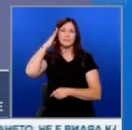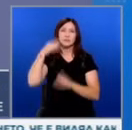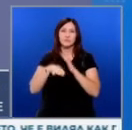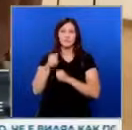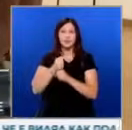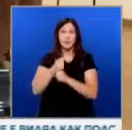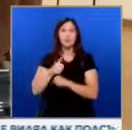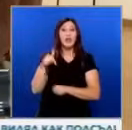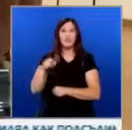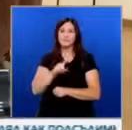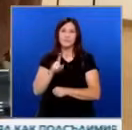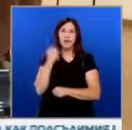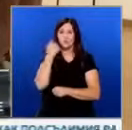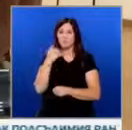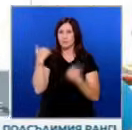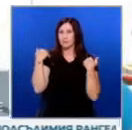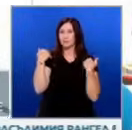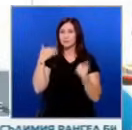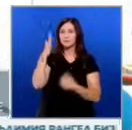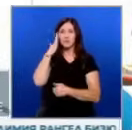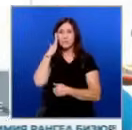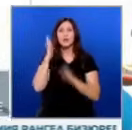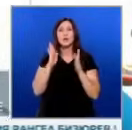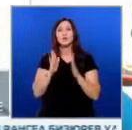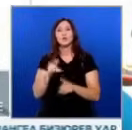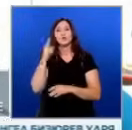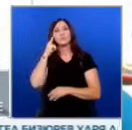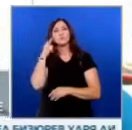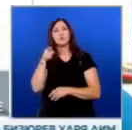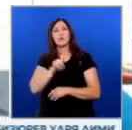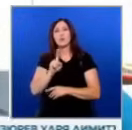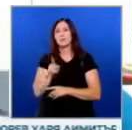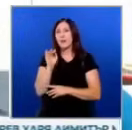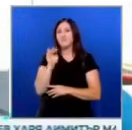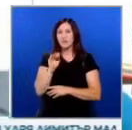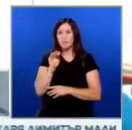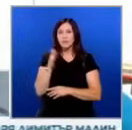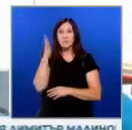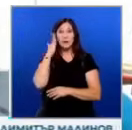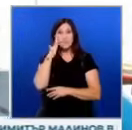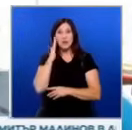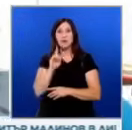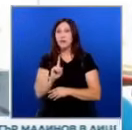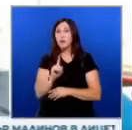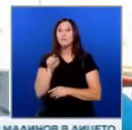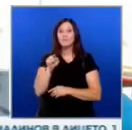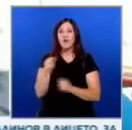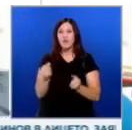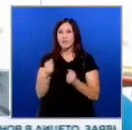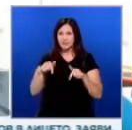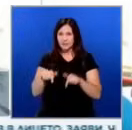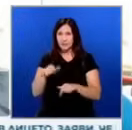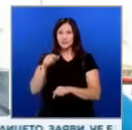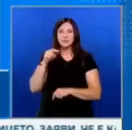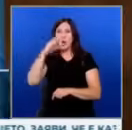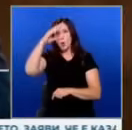Главчев не е удачният кандидат за премиер. Категорично смятаме, че той не трябва да бъде премиер, но и това действие днес